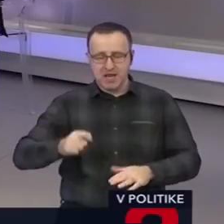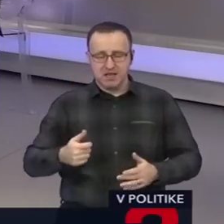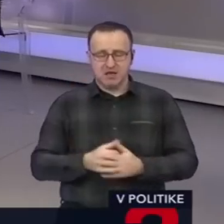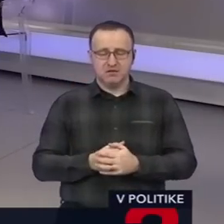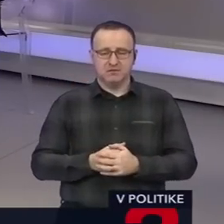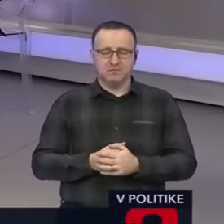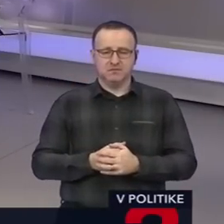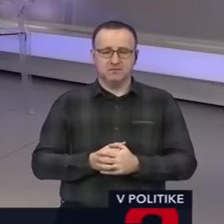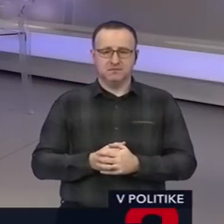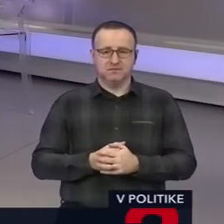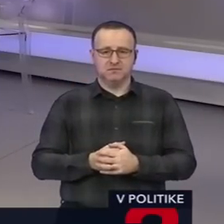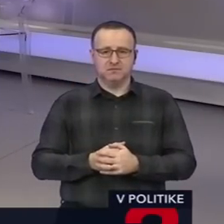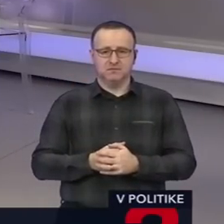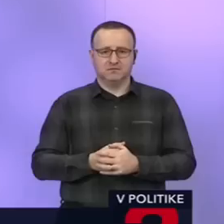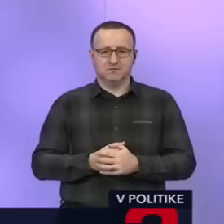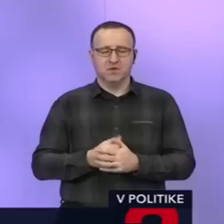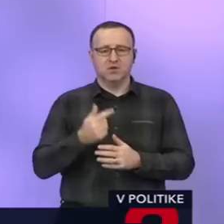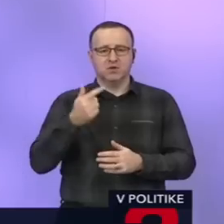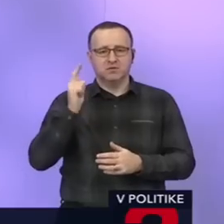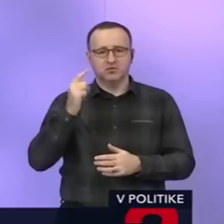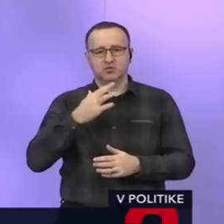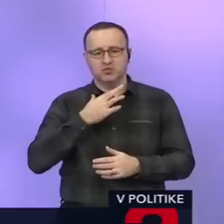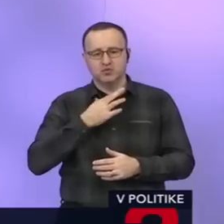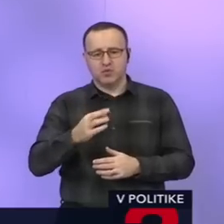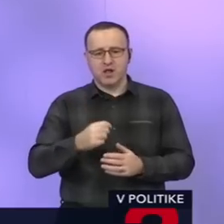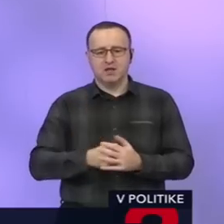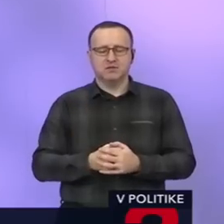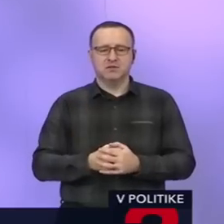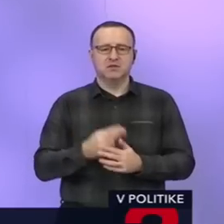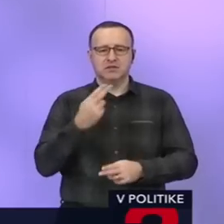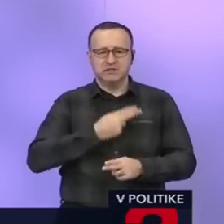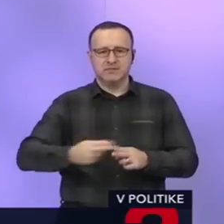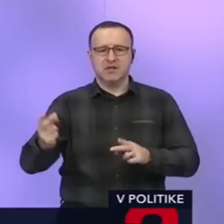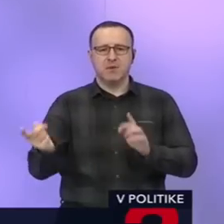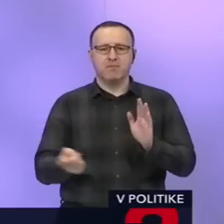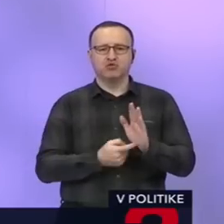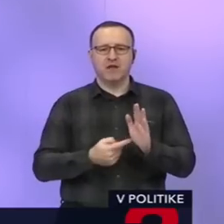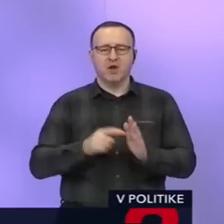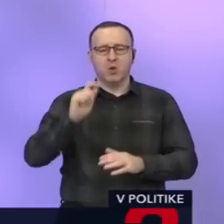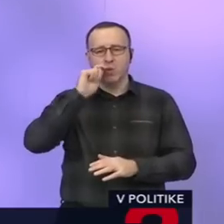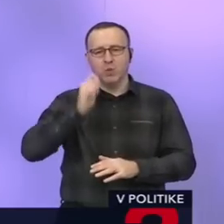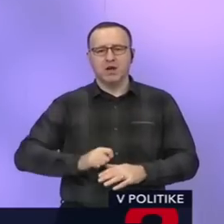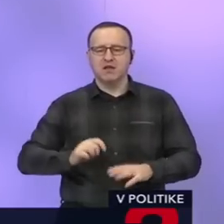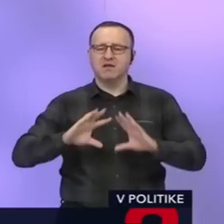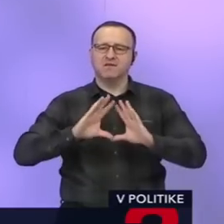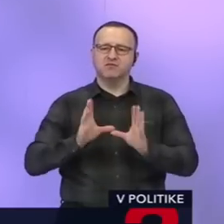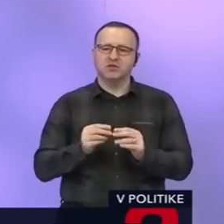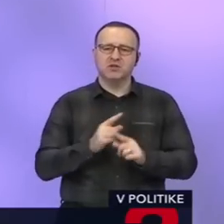Slovensko súhlasí s tým, že naplňa požiadavky Ukrajiny o všetky druhy